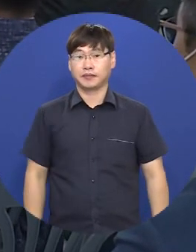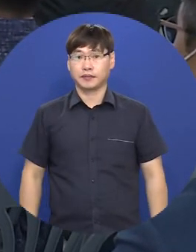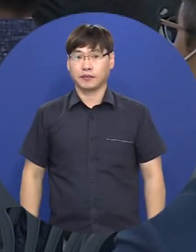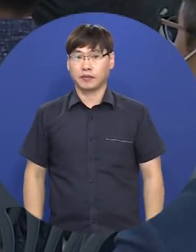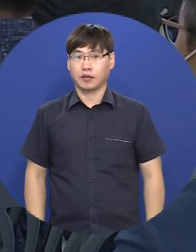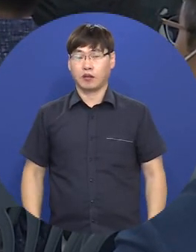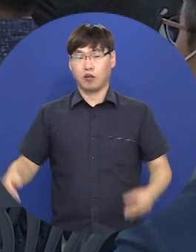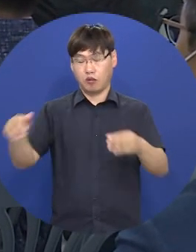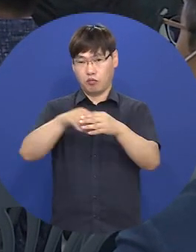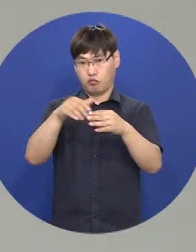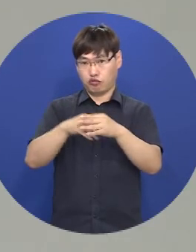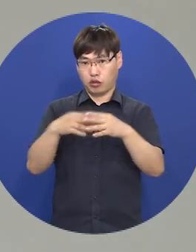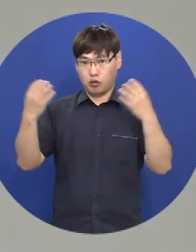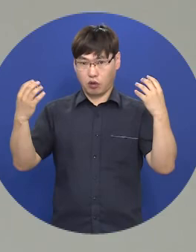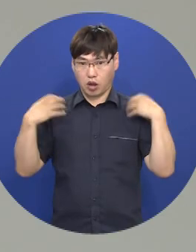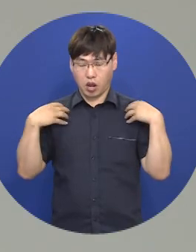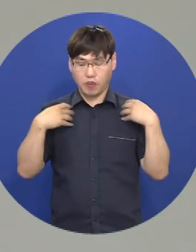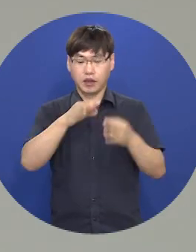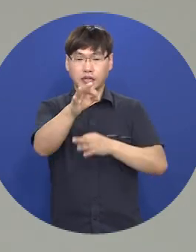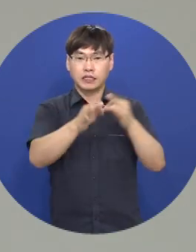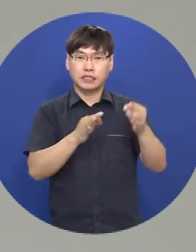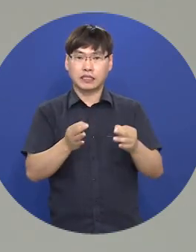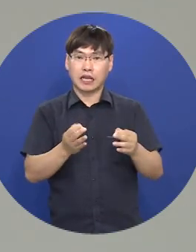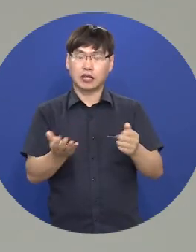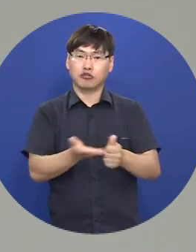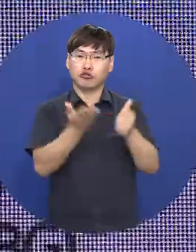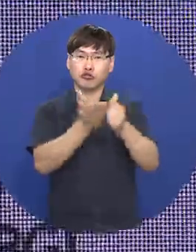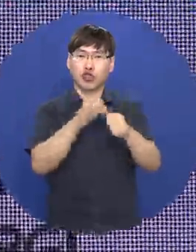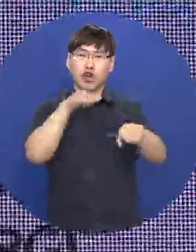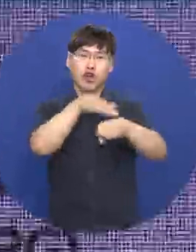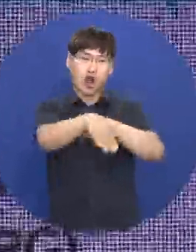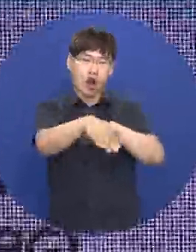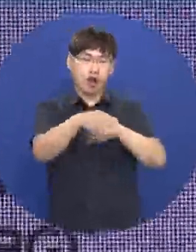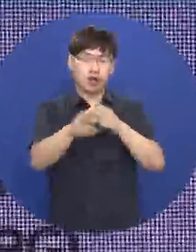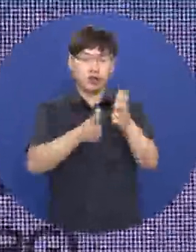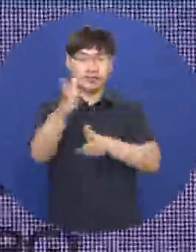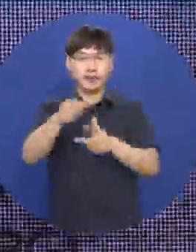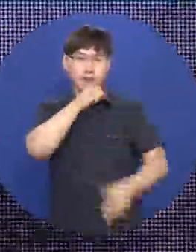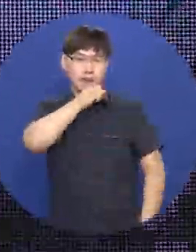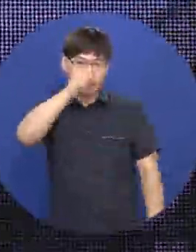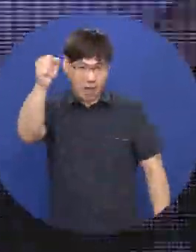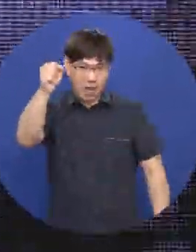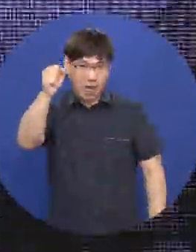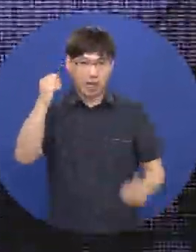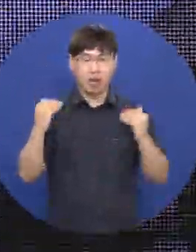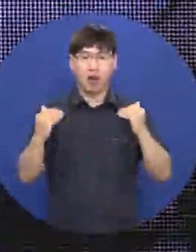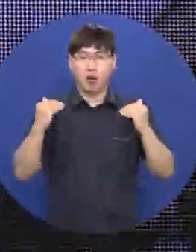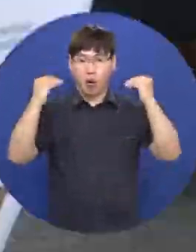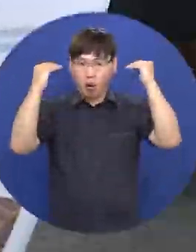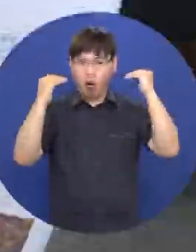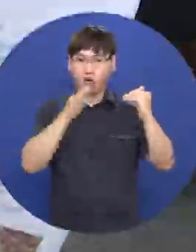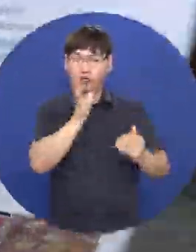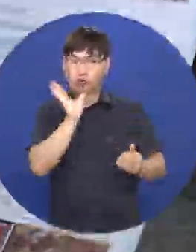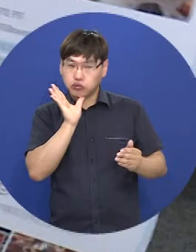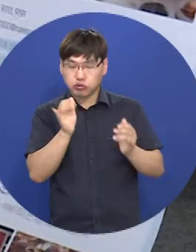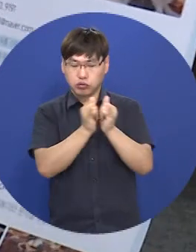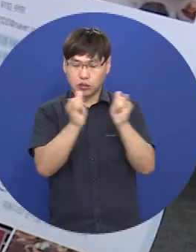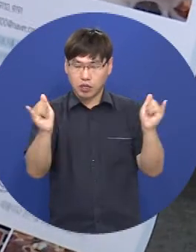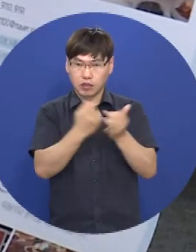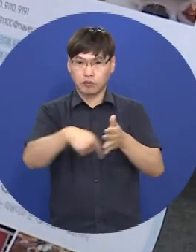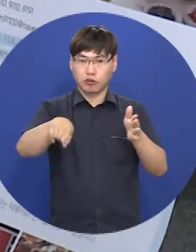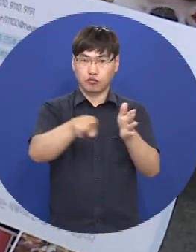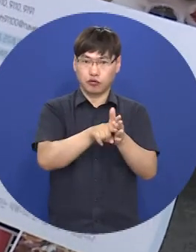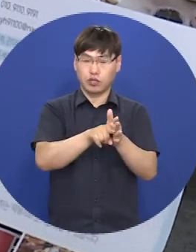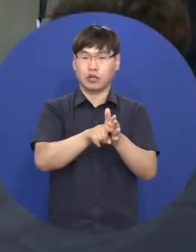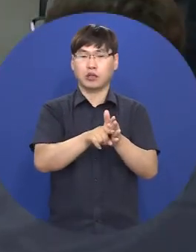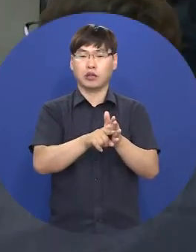구는 지난해 문화관광형 시장 육성 공모사업에 선정돼 중장년층의 신규 일자리 창출 및 핵점포 양성을